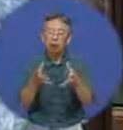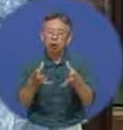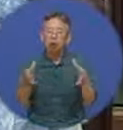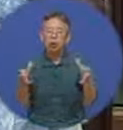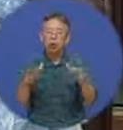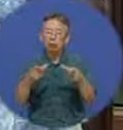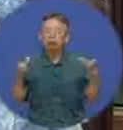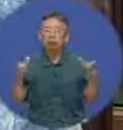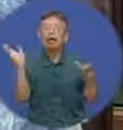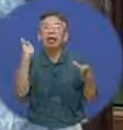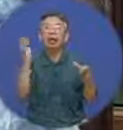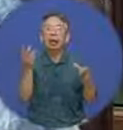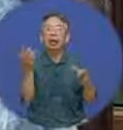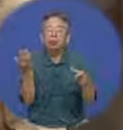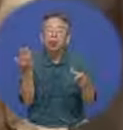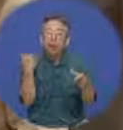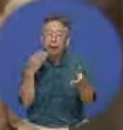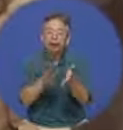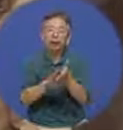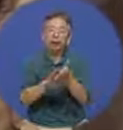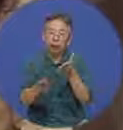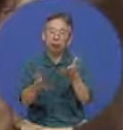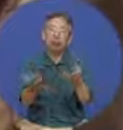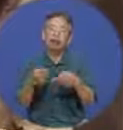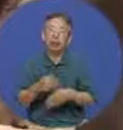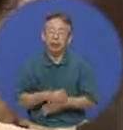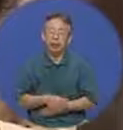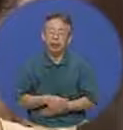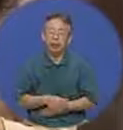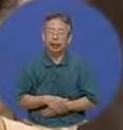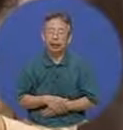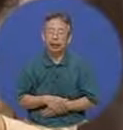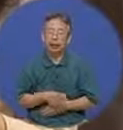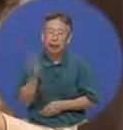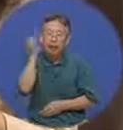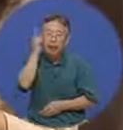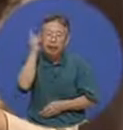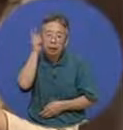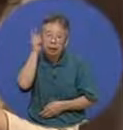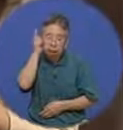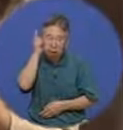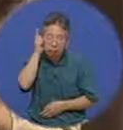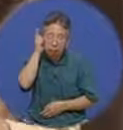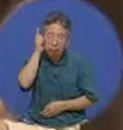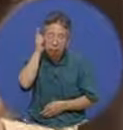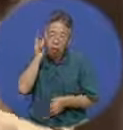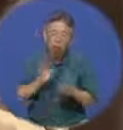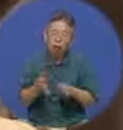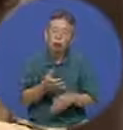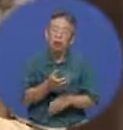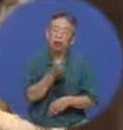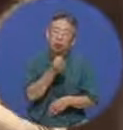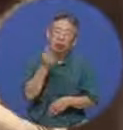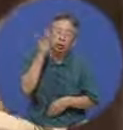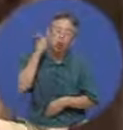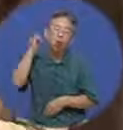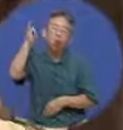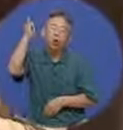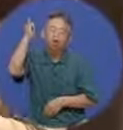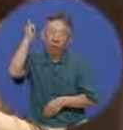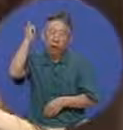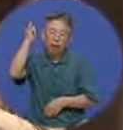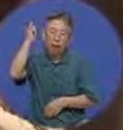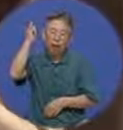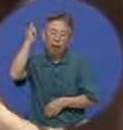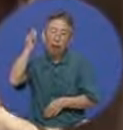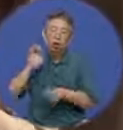大事だろうと思いますね。 はい、であの携帯電話を子どもが持っているその保護者、保護者は